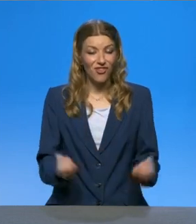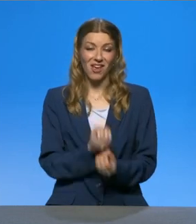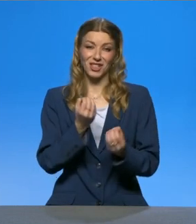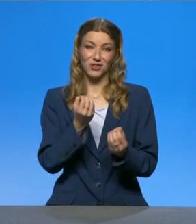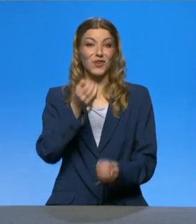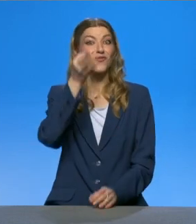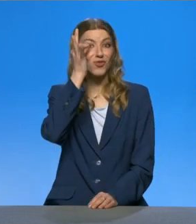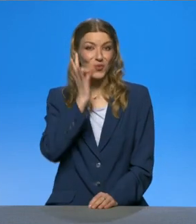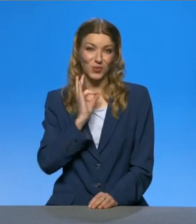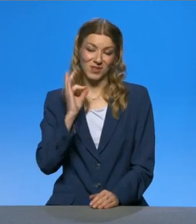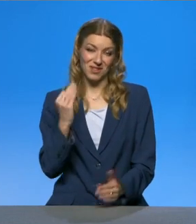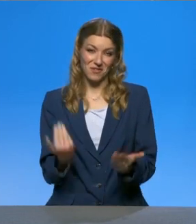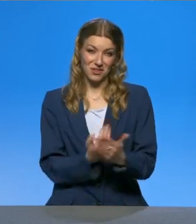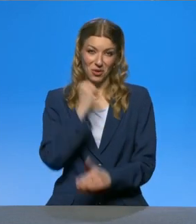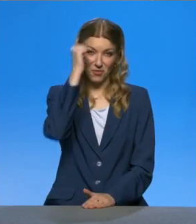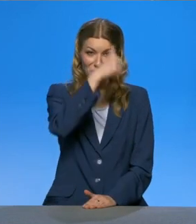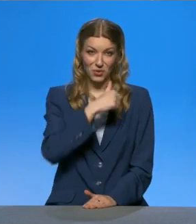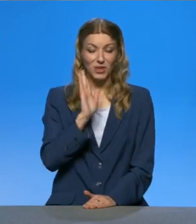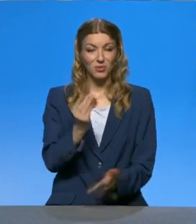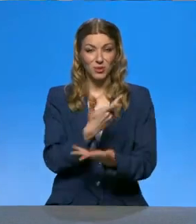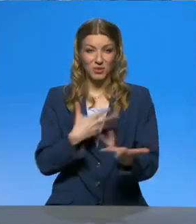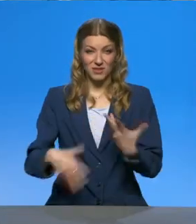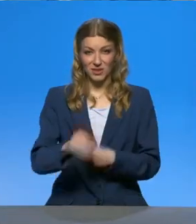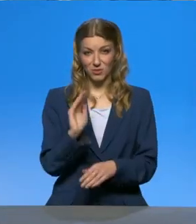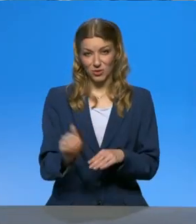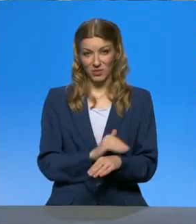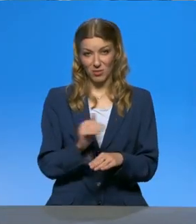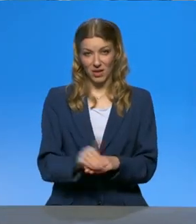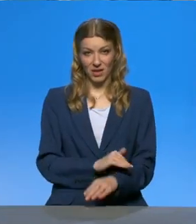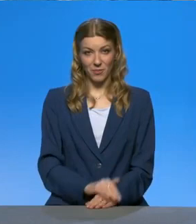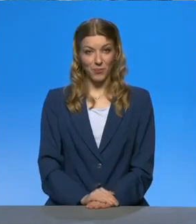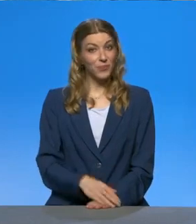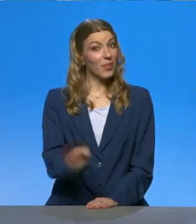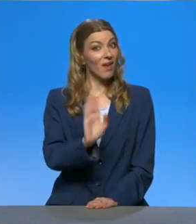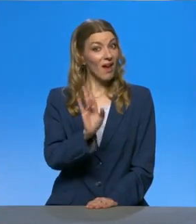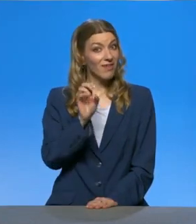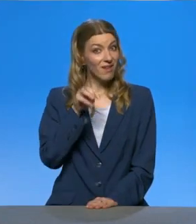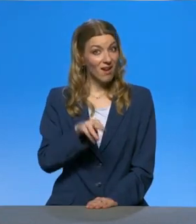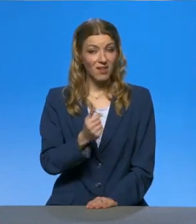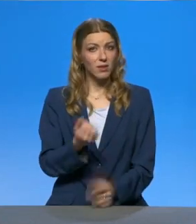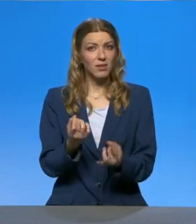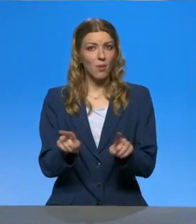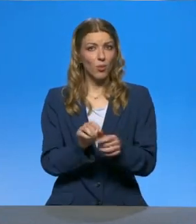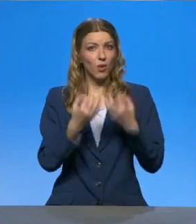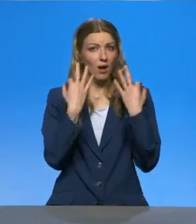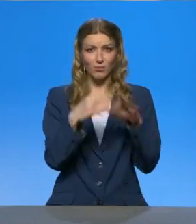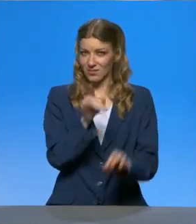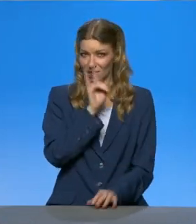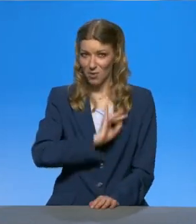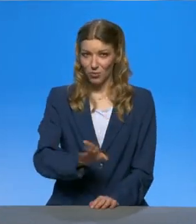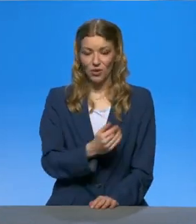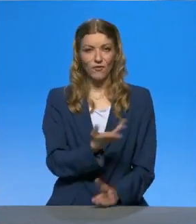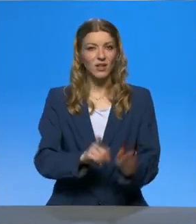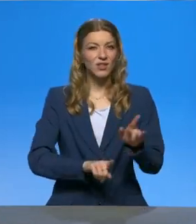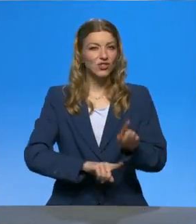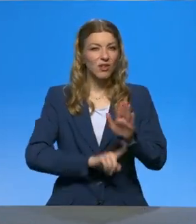и пусть мы будем добрее. Нет, Владимир, я вас так просто не отпущу. Как это? Вы понимаете, вы закидываете такую удочку,